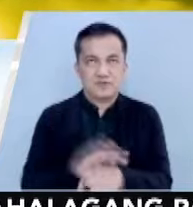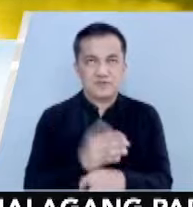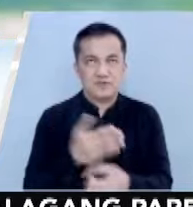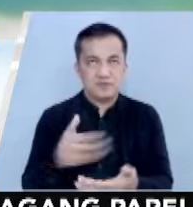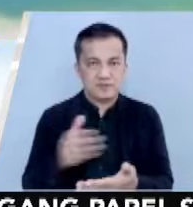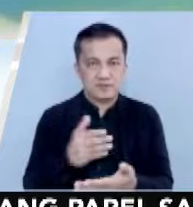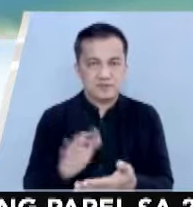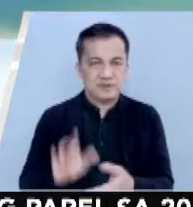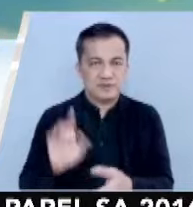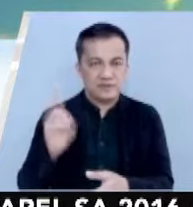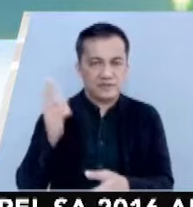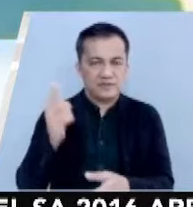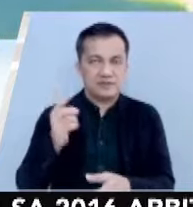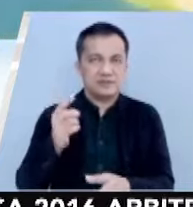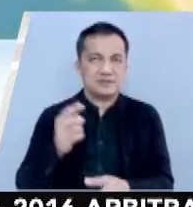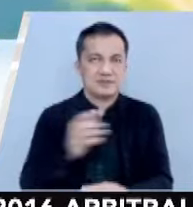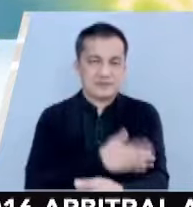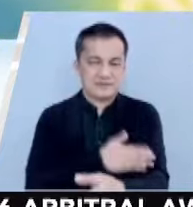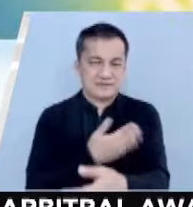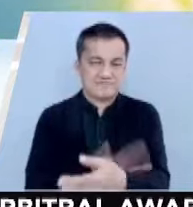firstborn.